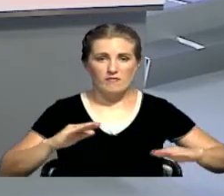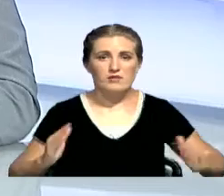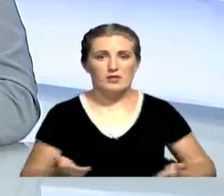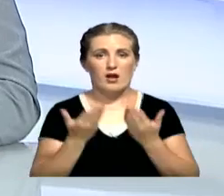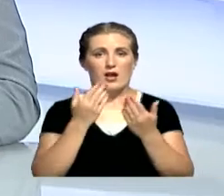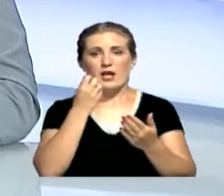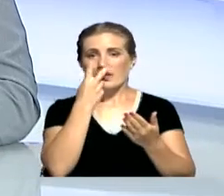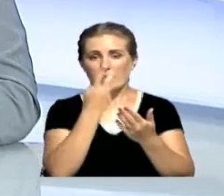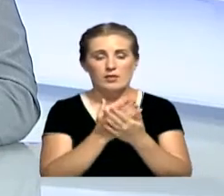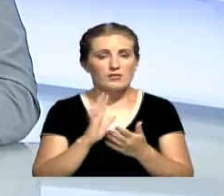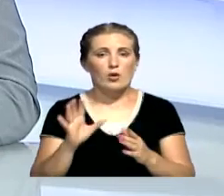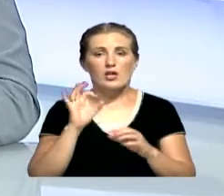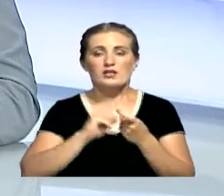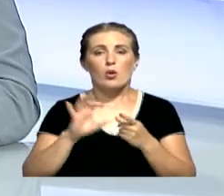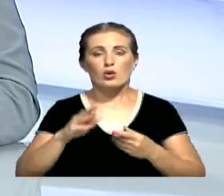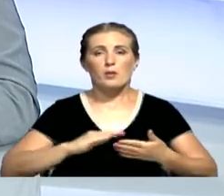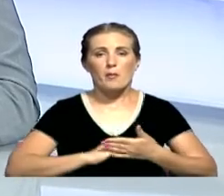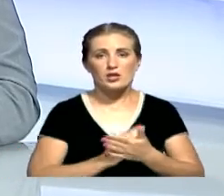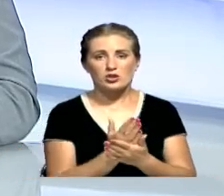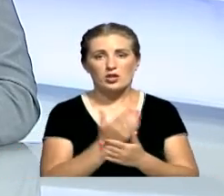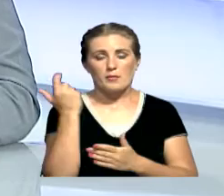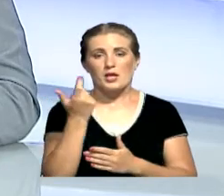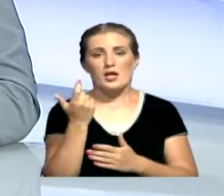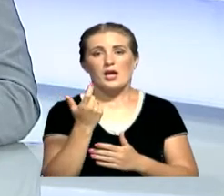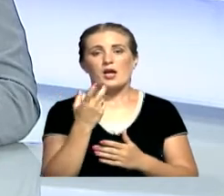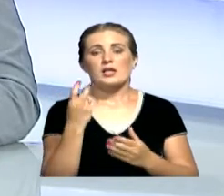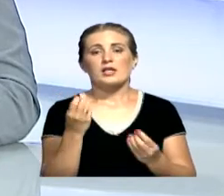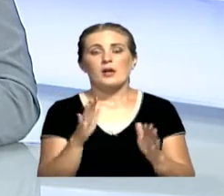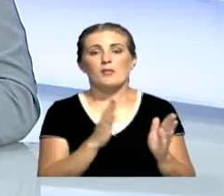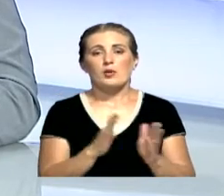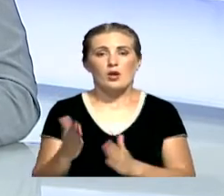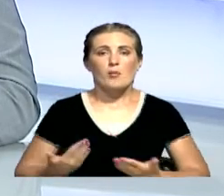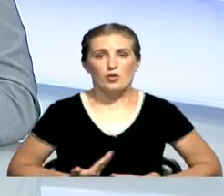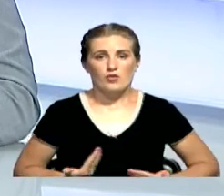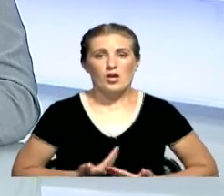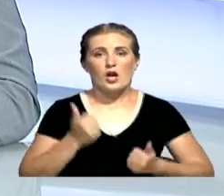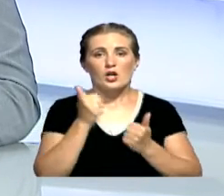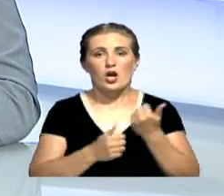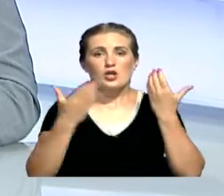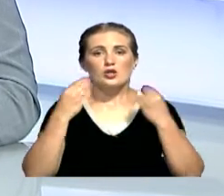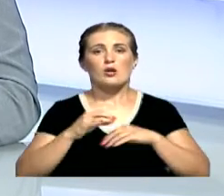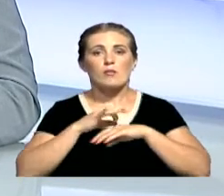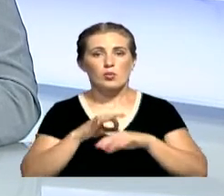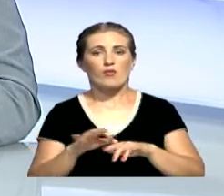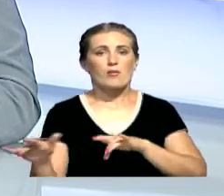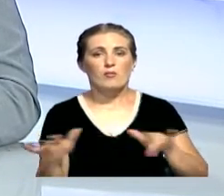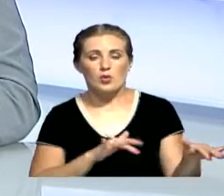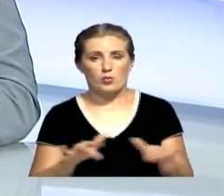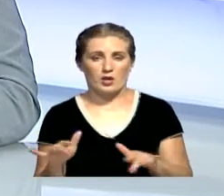политической принадлежности независимо от региона проживания каждый день проводились мероприятия и